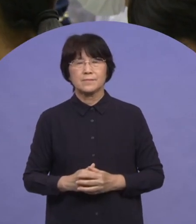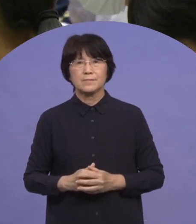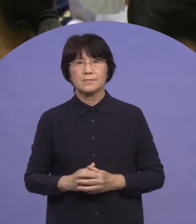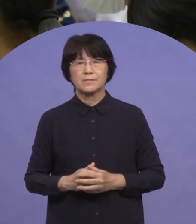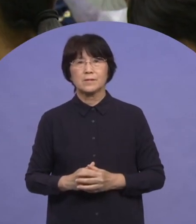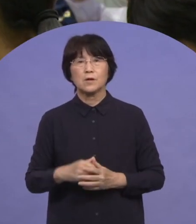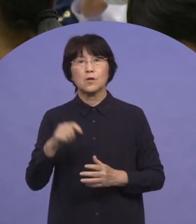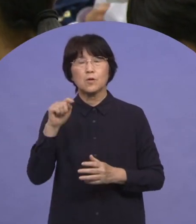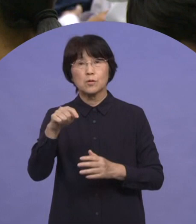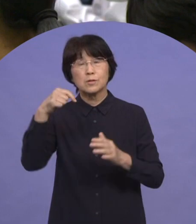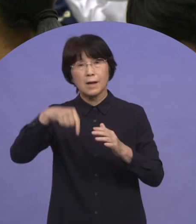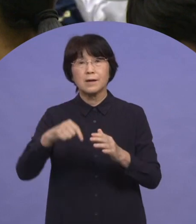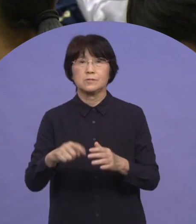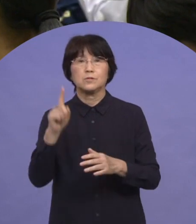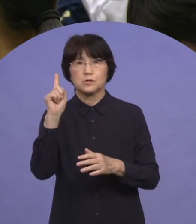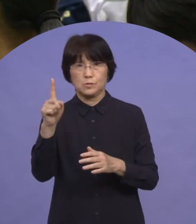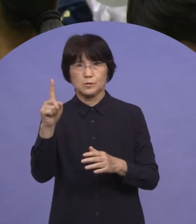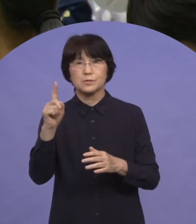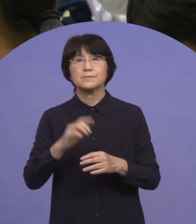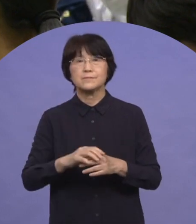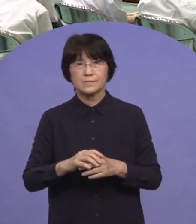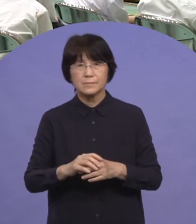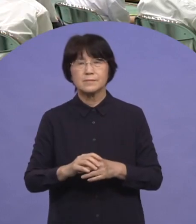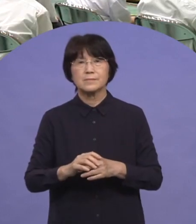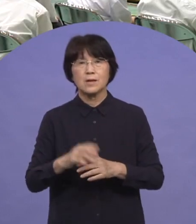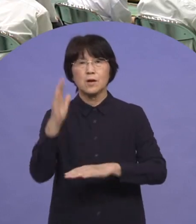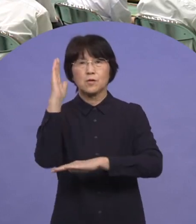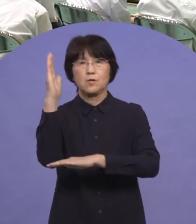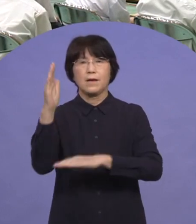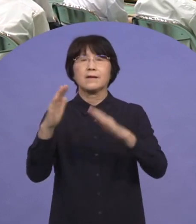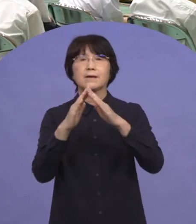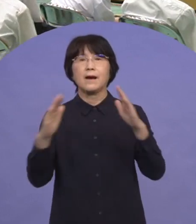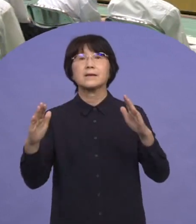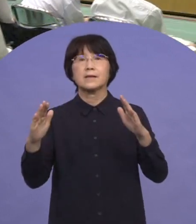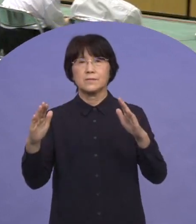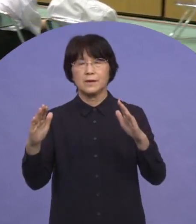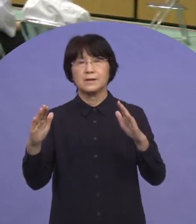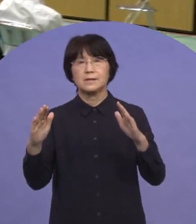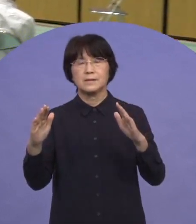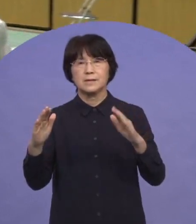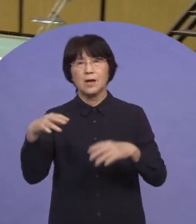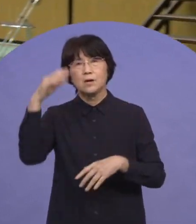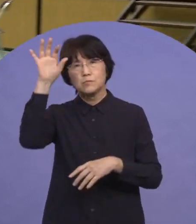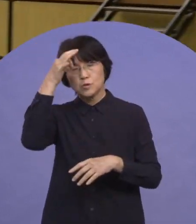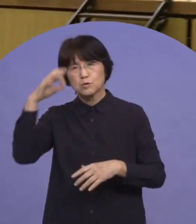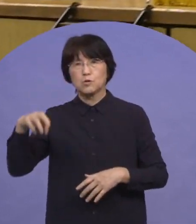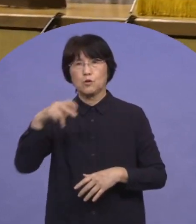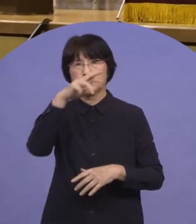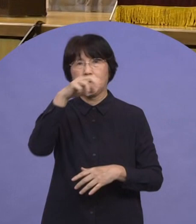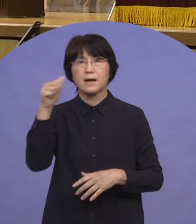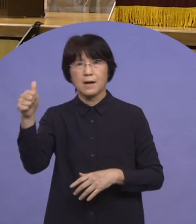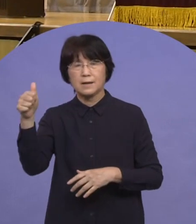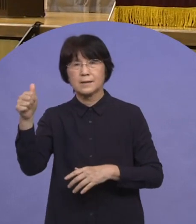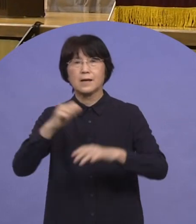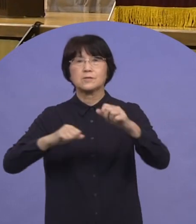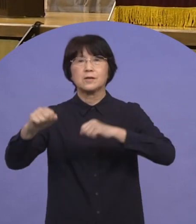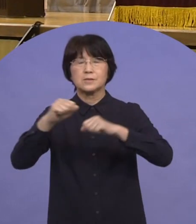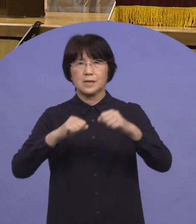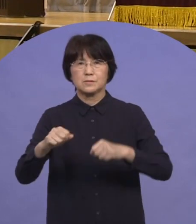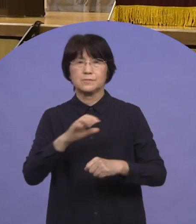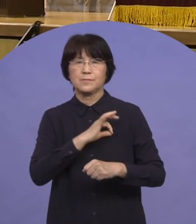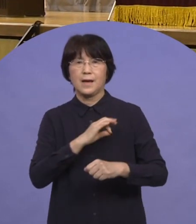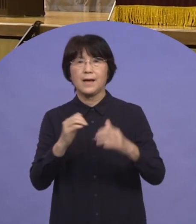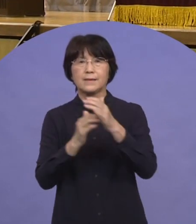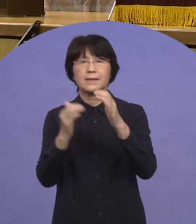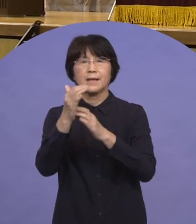大東アクティビティの一環として行われたこの日の講演会では、プロ登山家として活躍している竹内